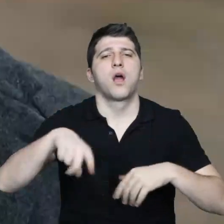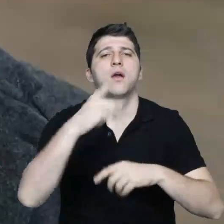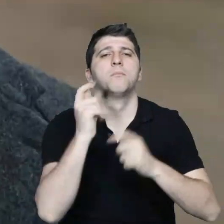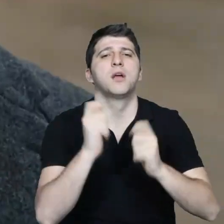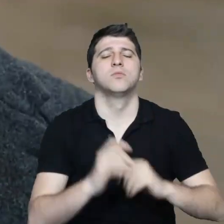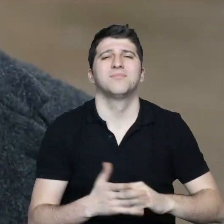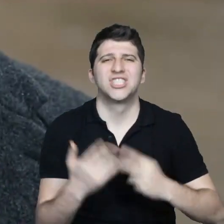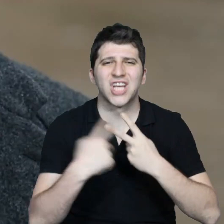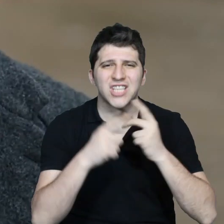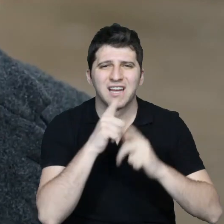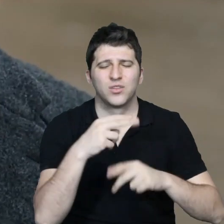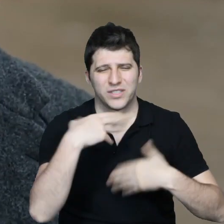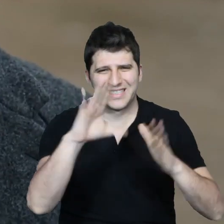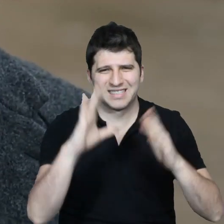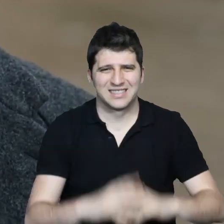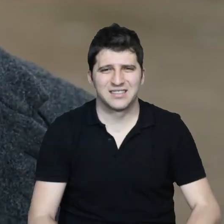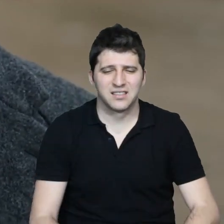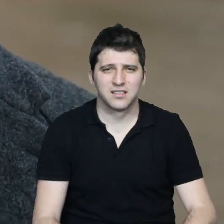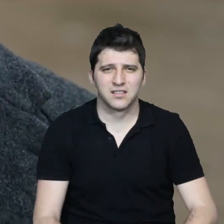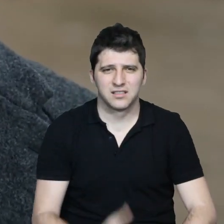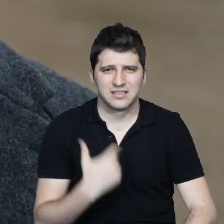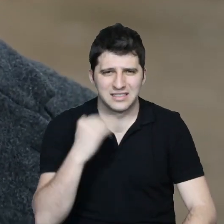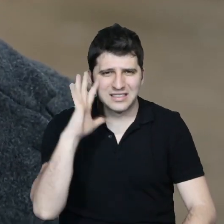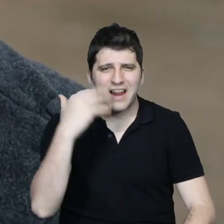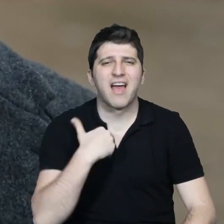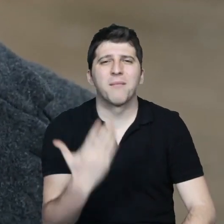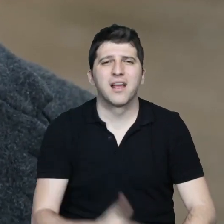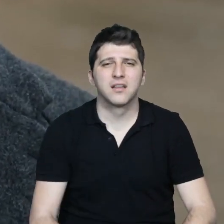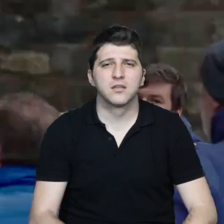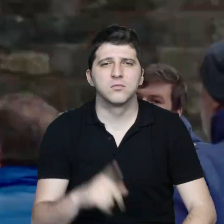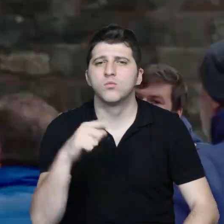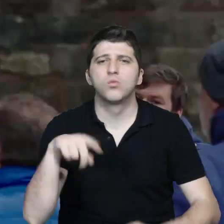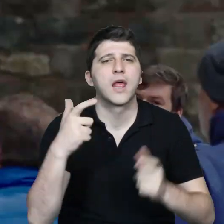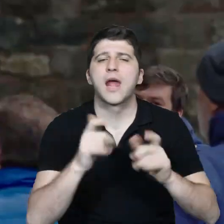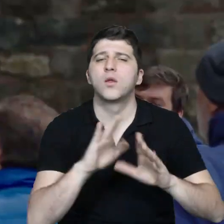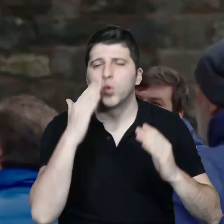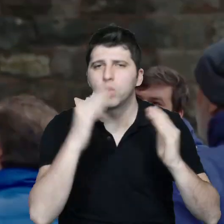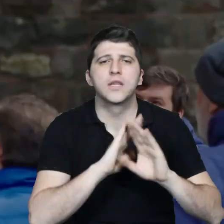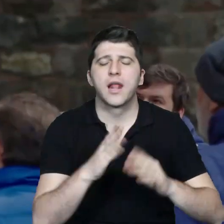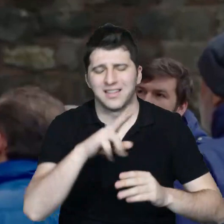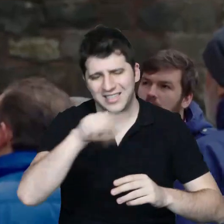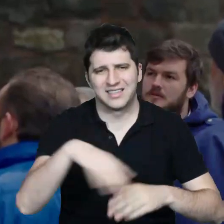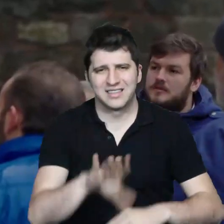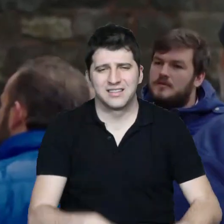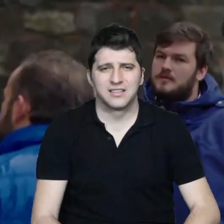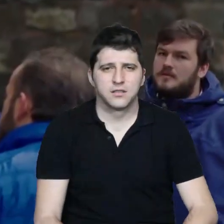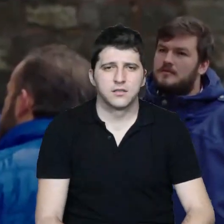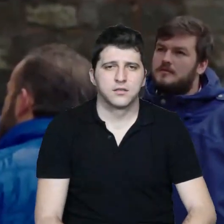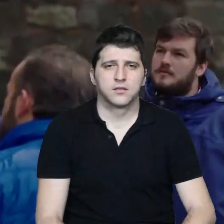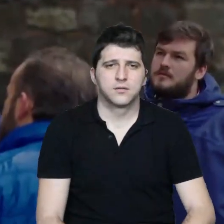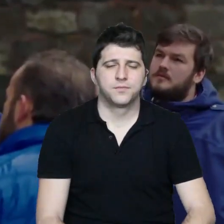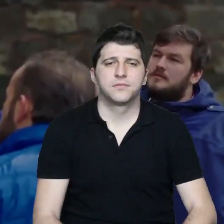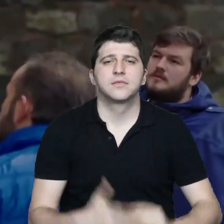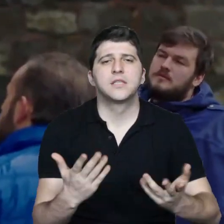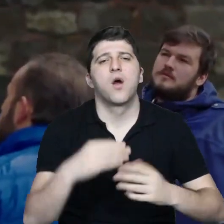ya. Yaşar, yürü git. İnsanın asabını bozma. Yeri değil burası. İn aşağı. Ya paçasına yapıştı.